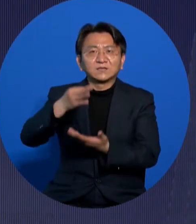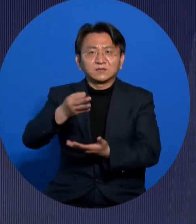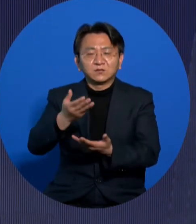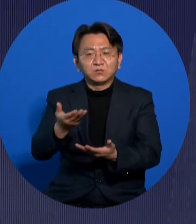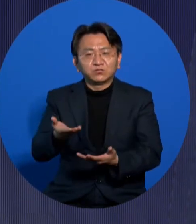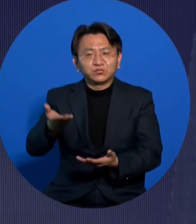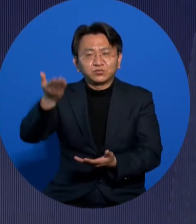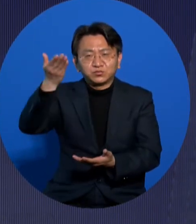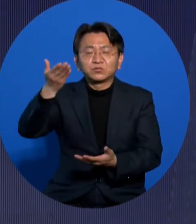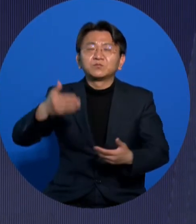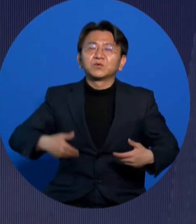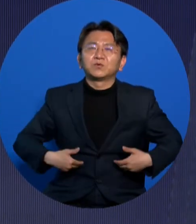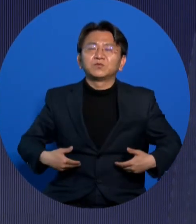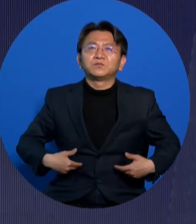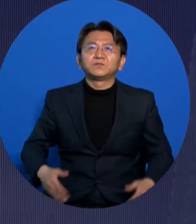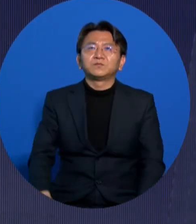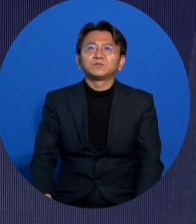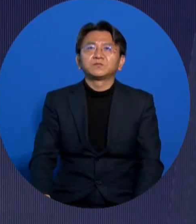시기입니다.